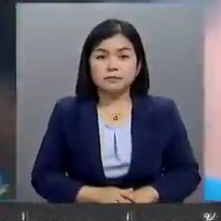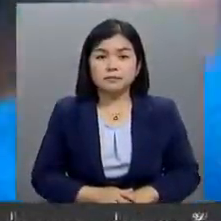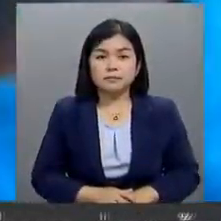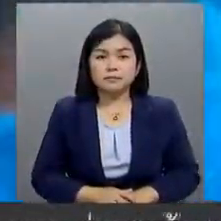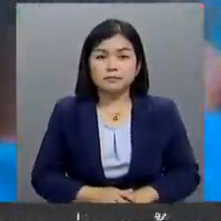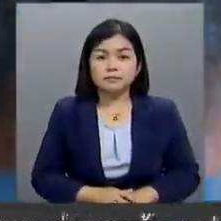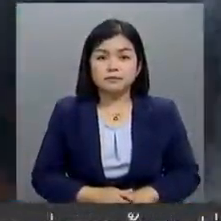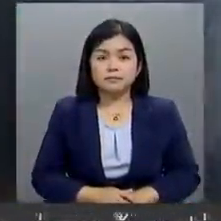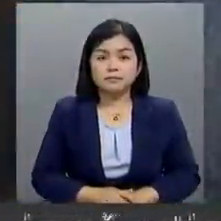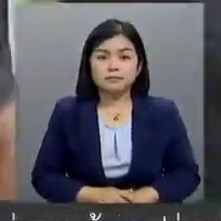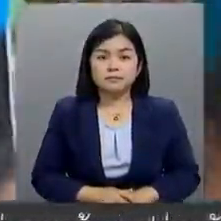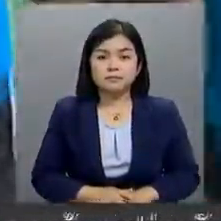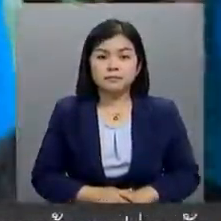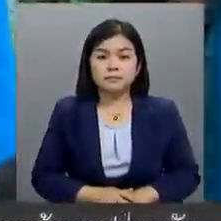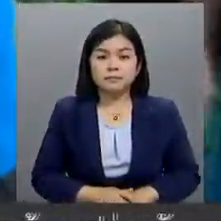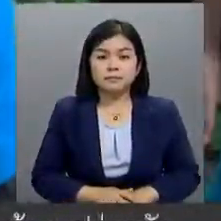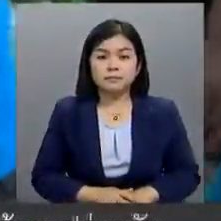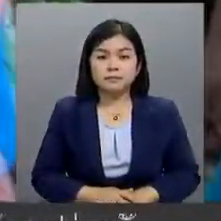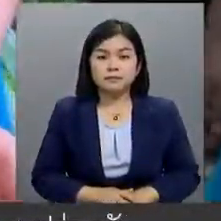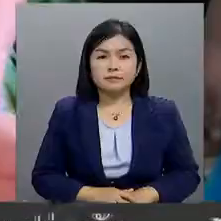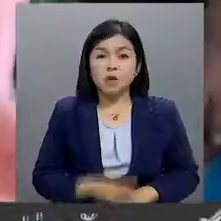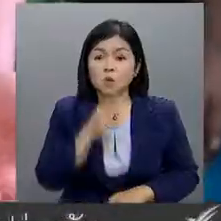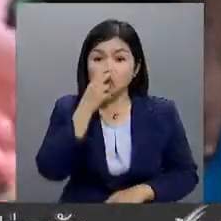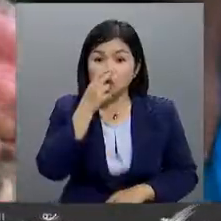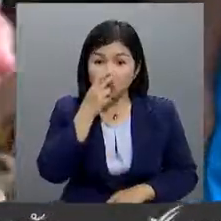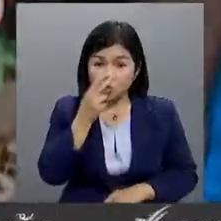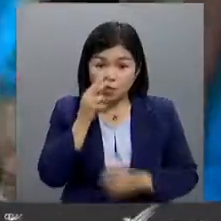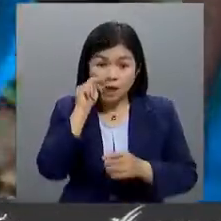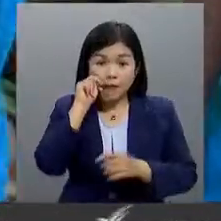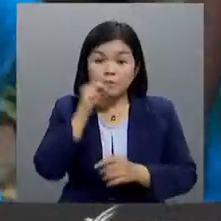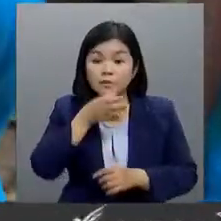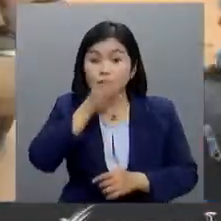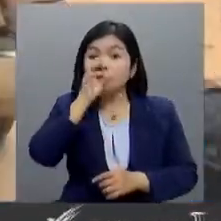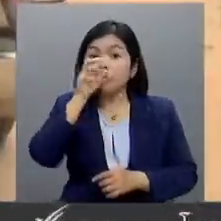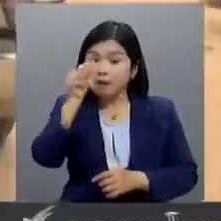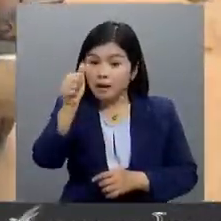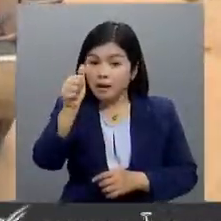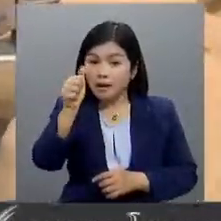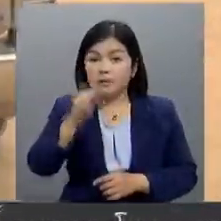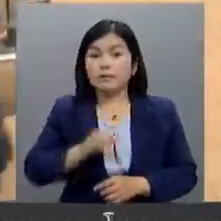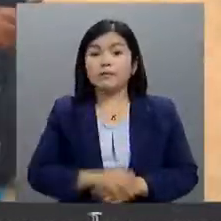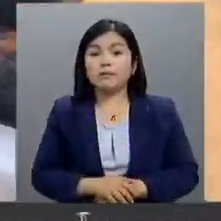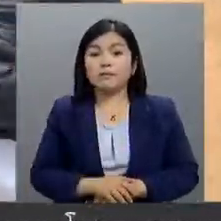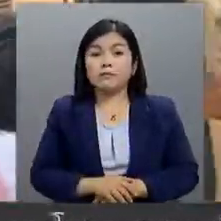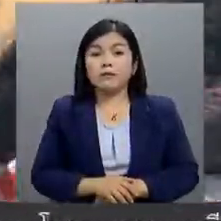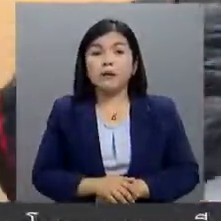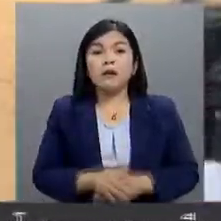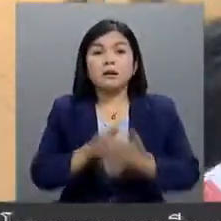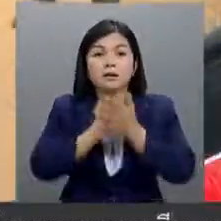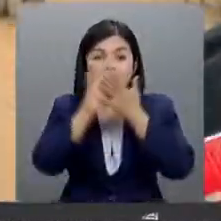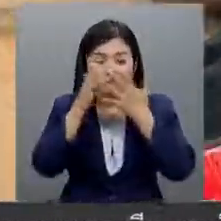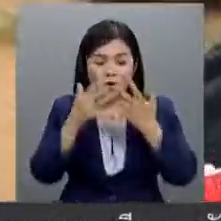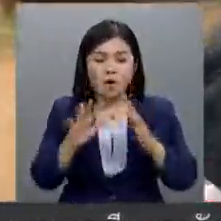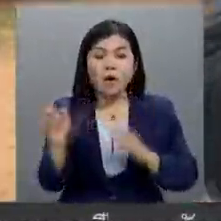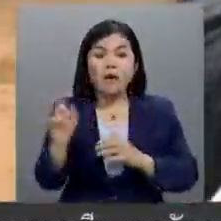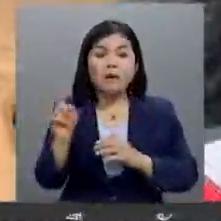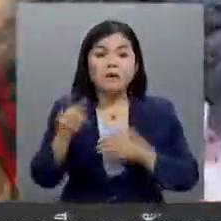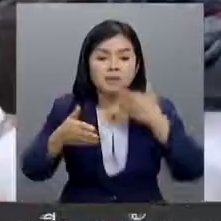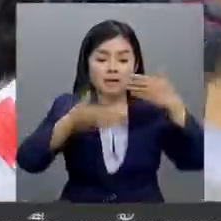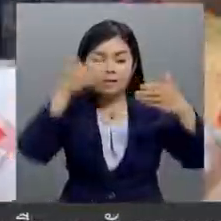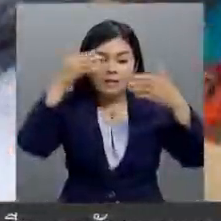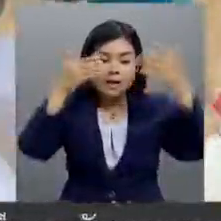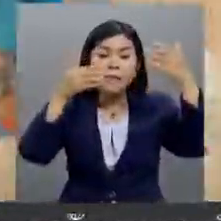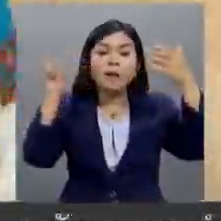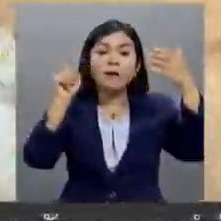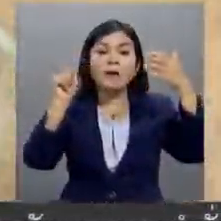ค่ะนี่อโหลนะฮะให้ดูแล้วว่าน้ำกินได ้หลังจากนั้นเป็นกิจกรรมเดินทางขึ้นเขาไป